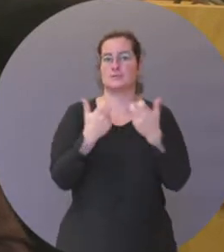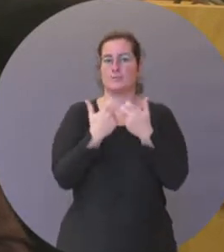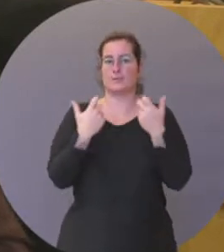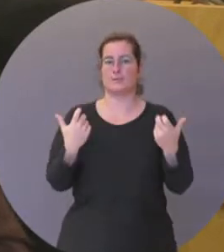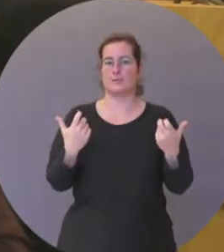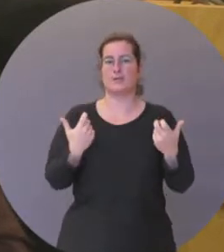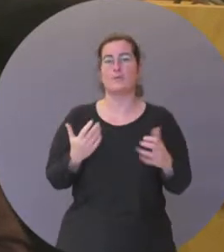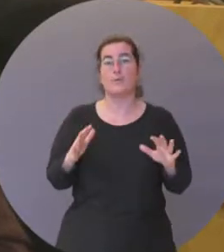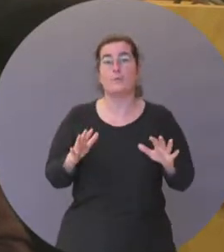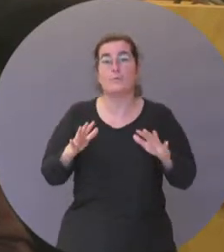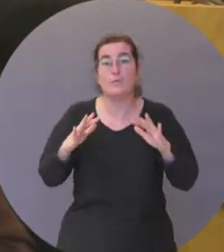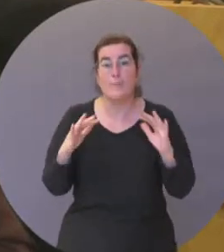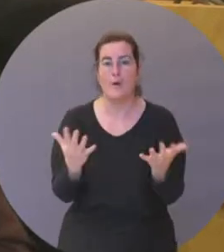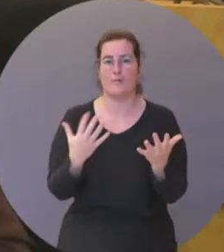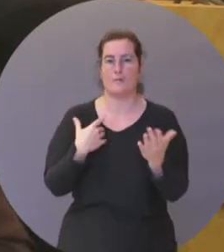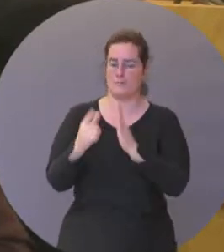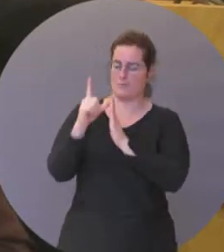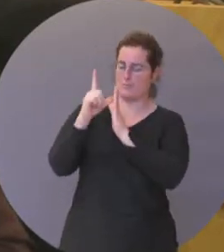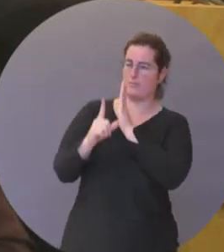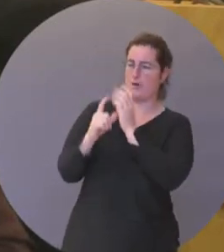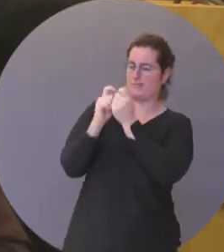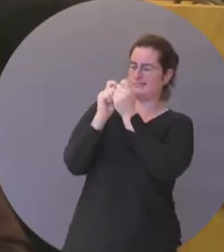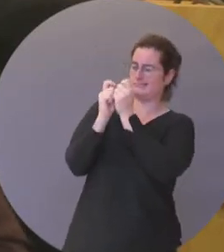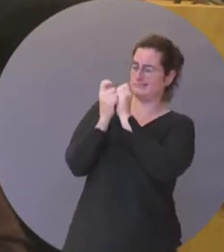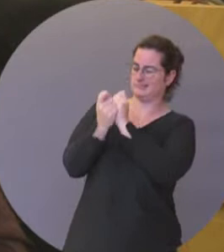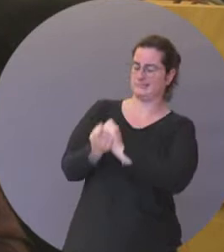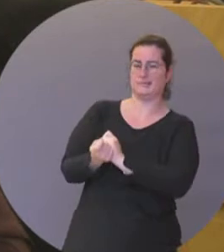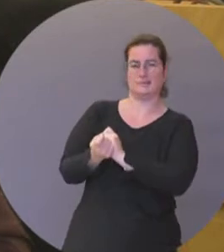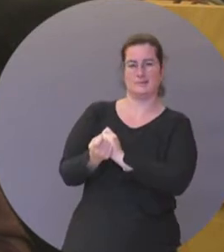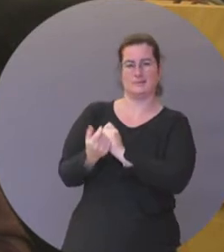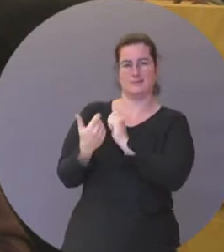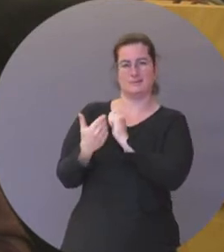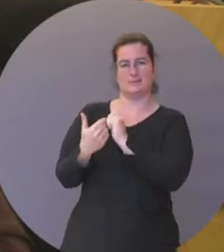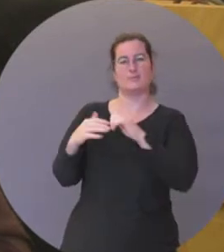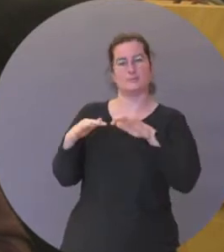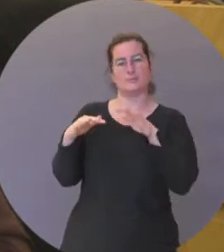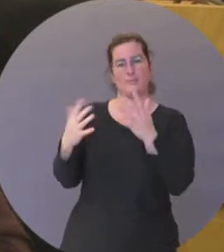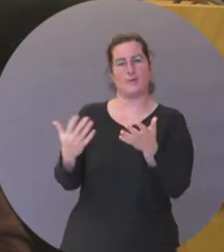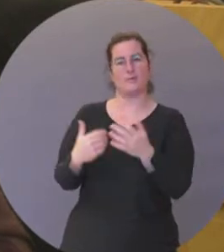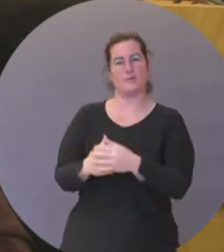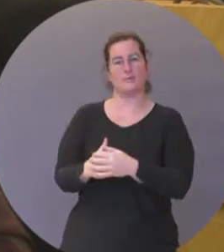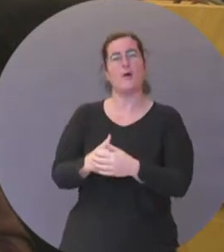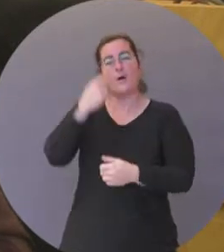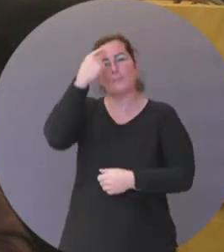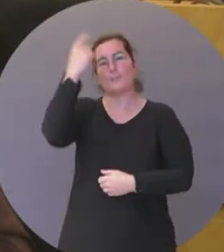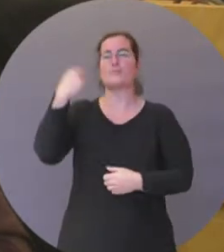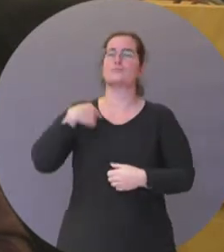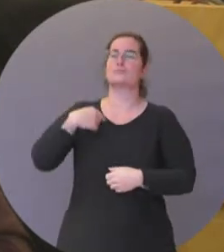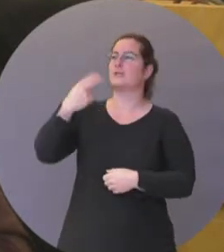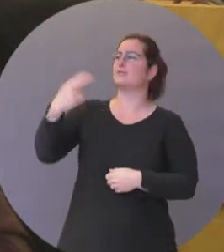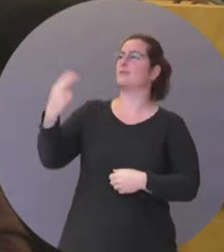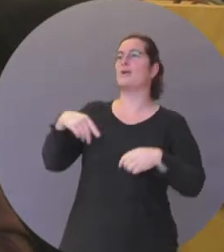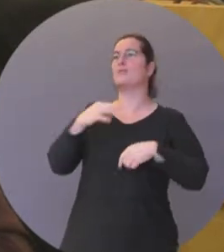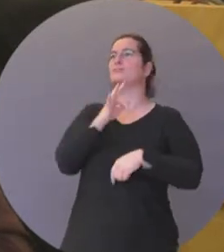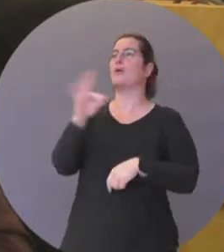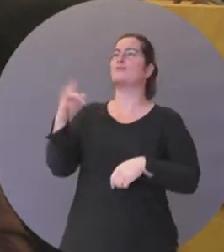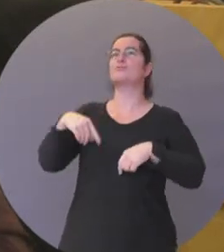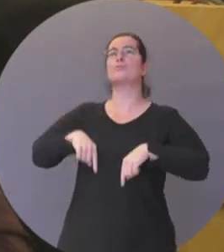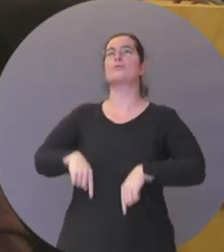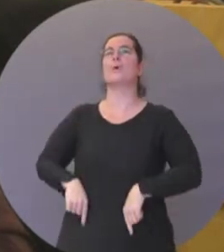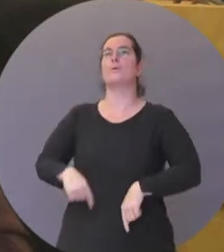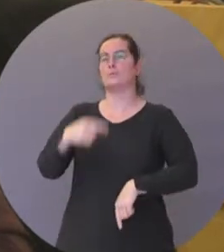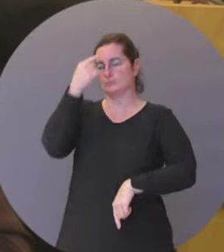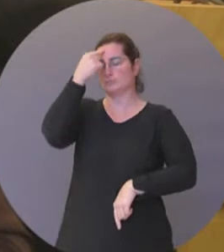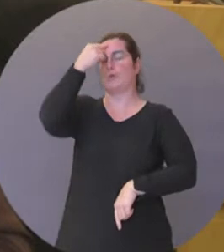on construit la loi et qui ne faut pas simplement que à l'échelle nationale le gouvernement ou les parlementaires regardent